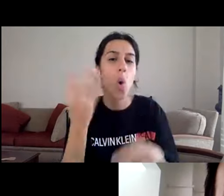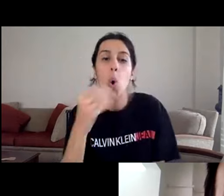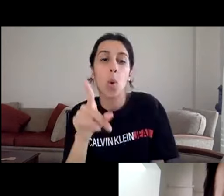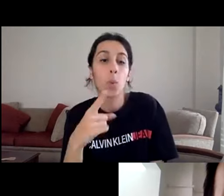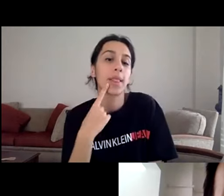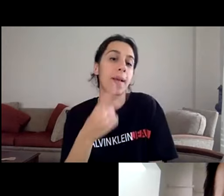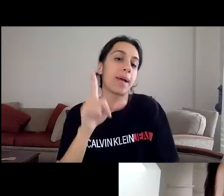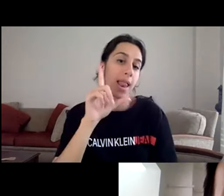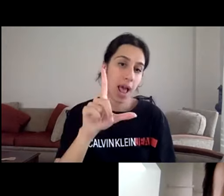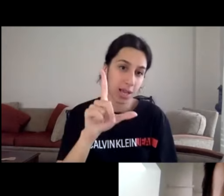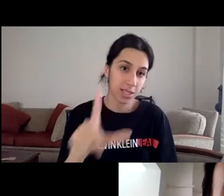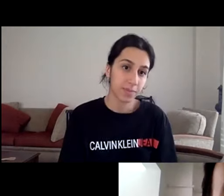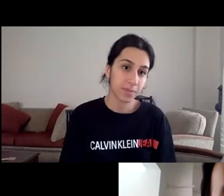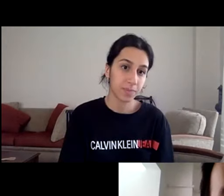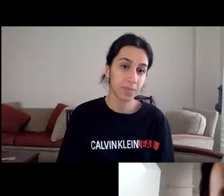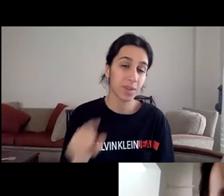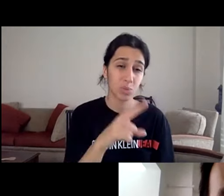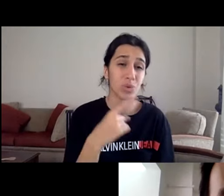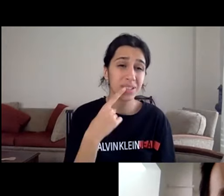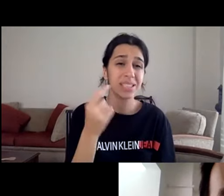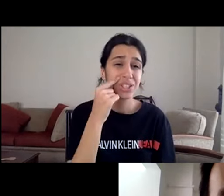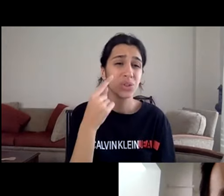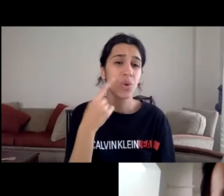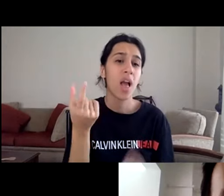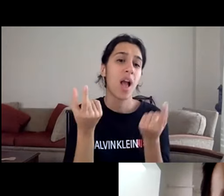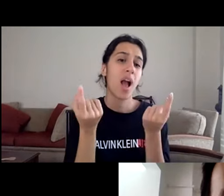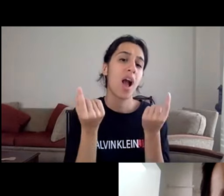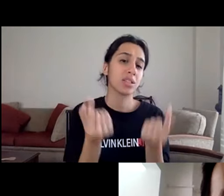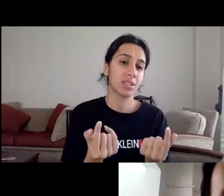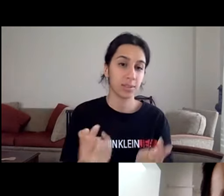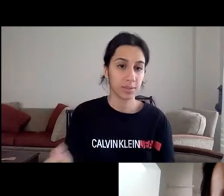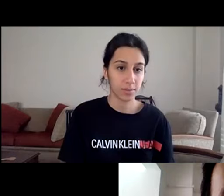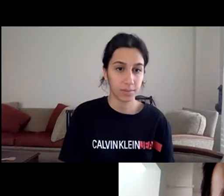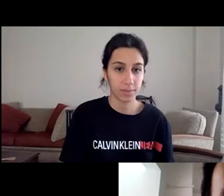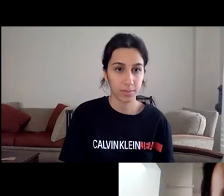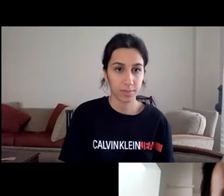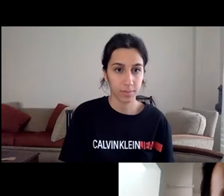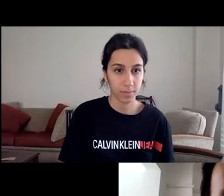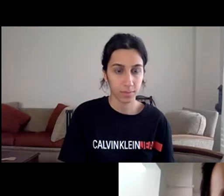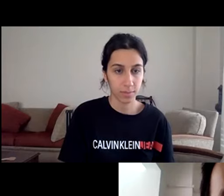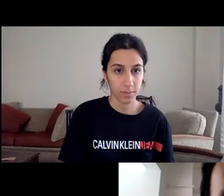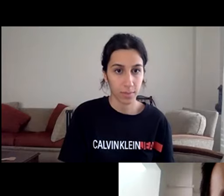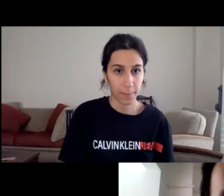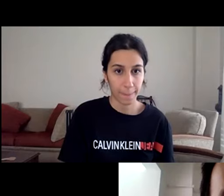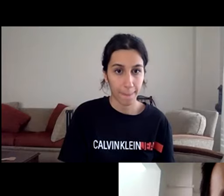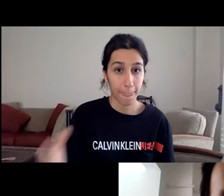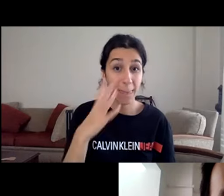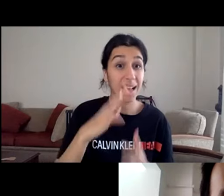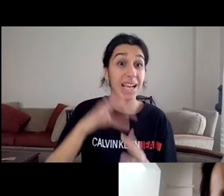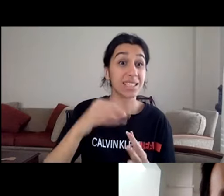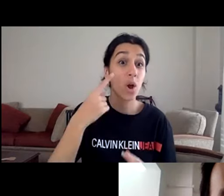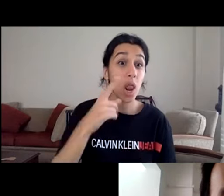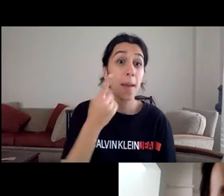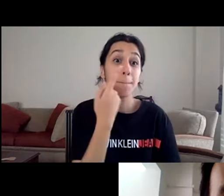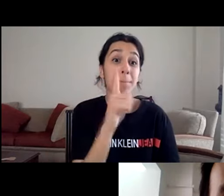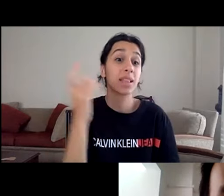diyebilmemiz lazım. Bunu diyebilecek insan sayısı gerçekten çok az. İşte onu İnternet söyledim. Bunu siteleri diyebilecek insan sayısının karşısında 1.000 tane